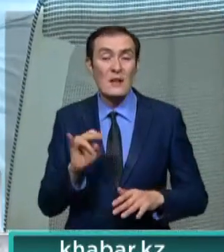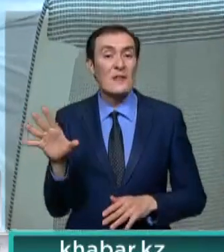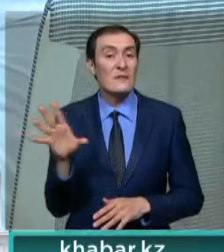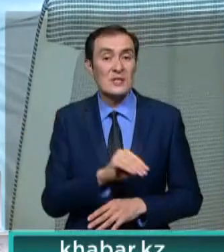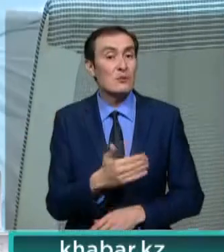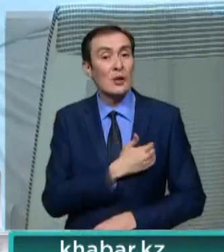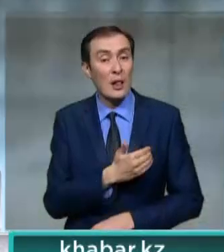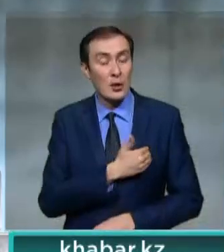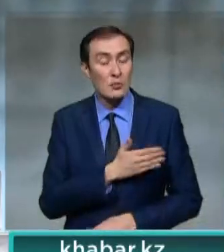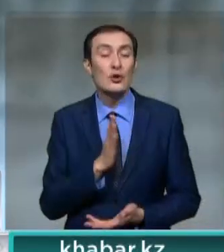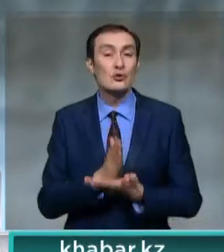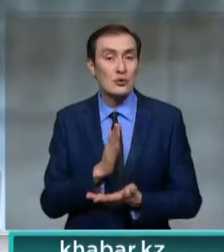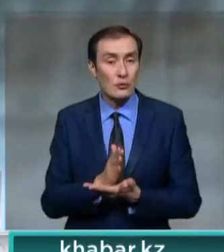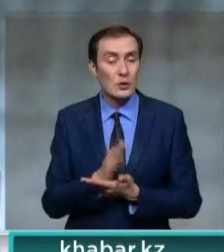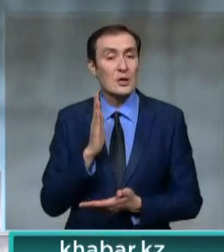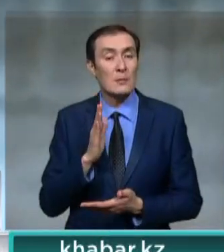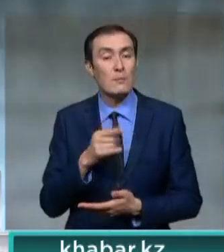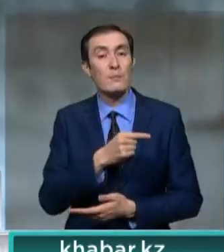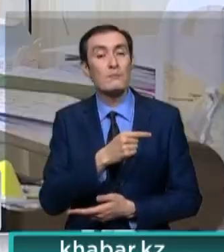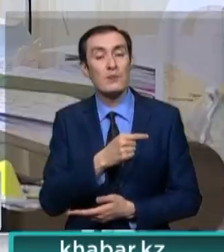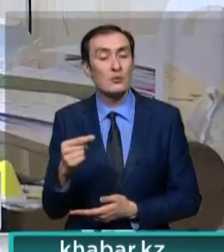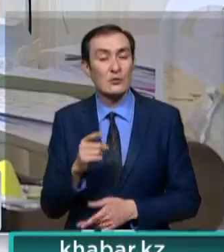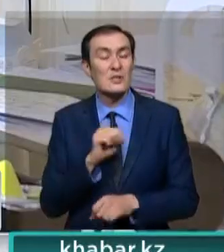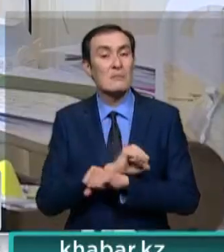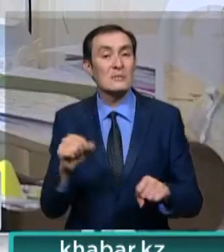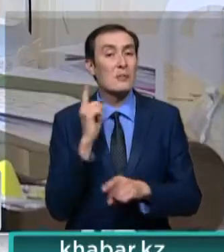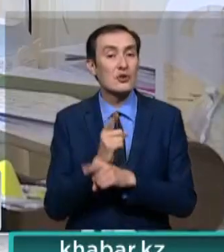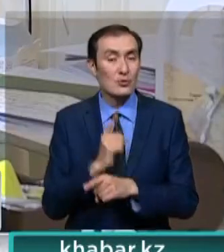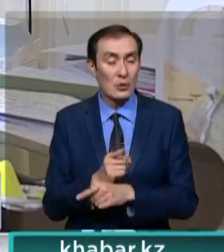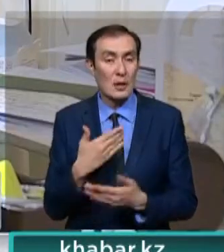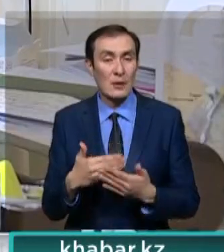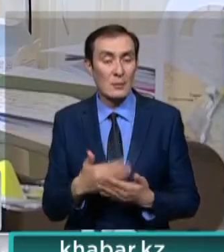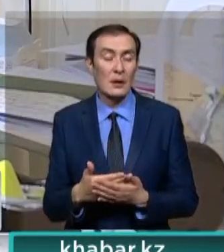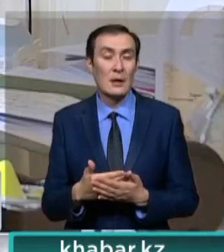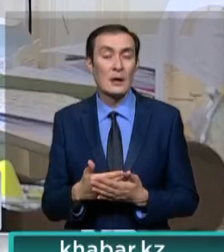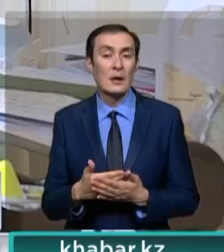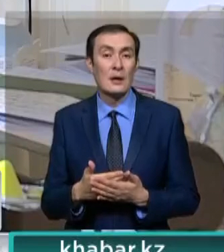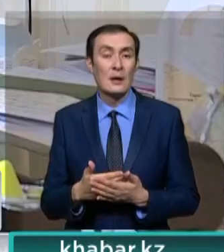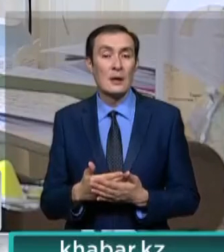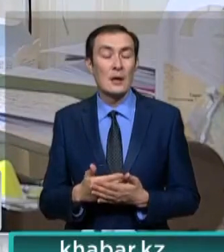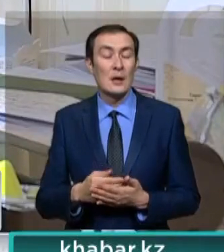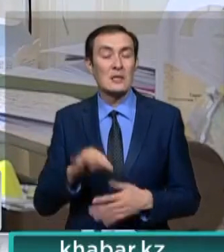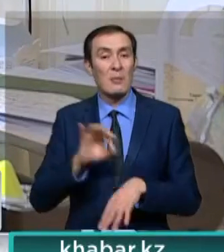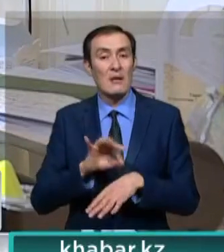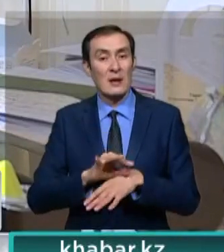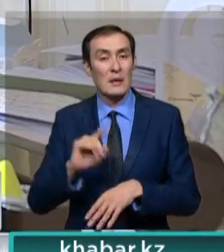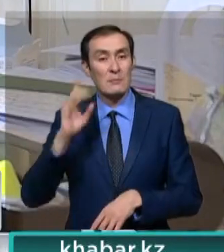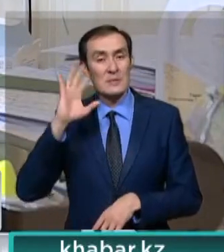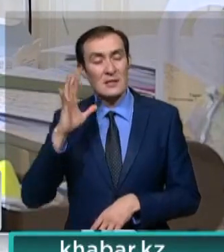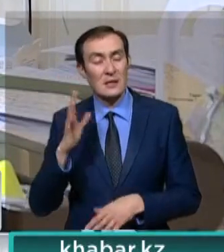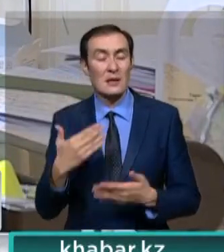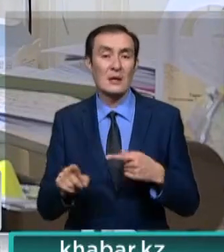всем желающим. Существует ряд противопоказаний. Это опухолевые процессы, психические заболевания,